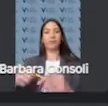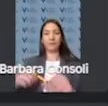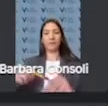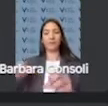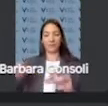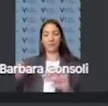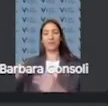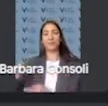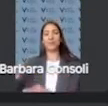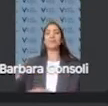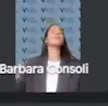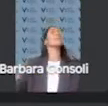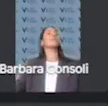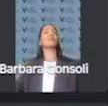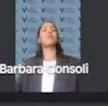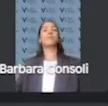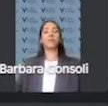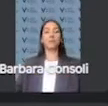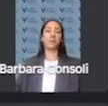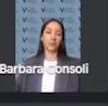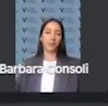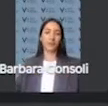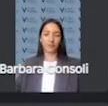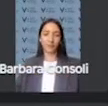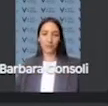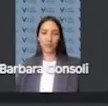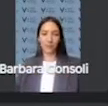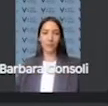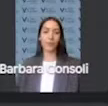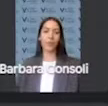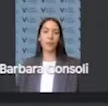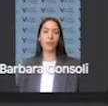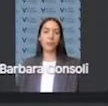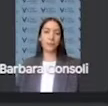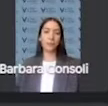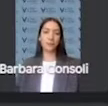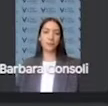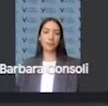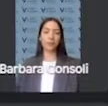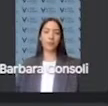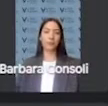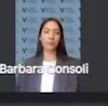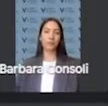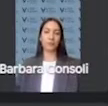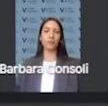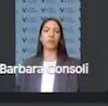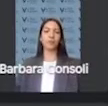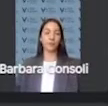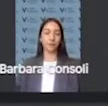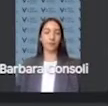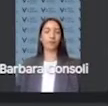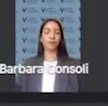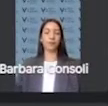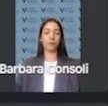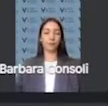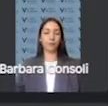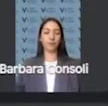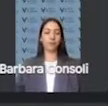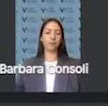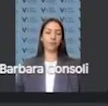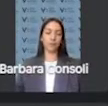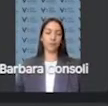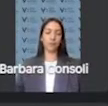Quindi visita al Dipartimento e introduzione allo studio del diritto. Quindi